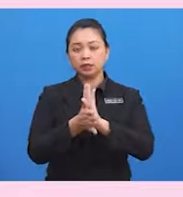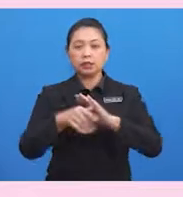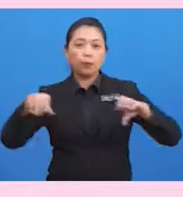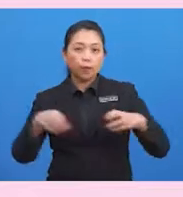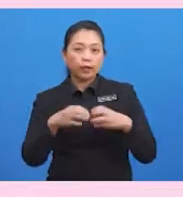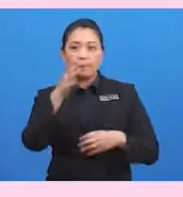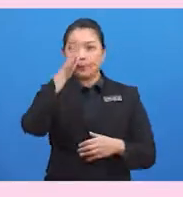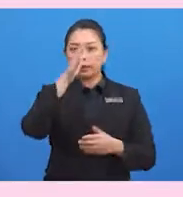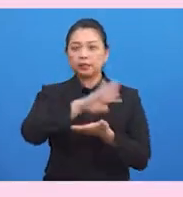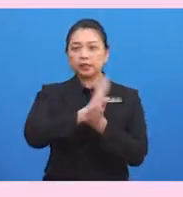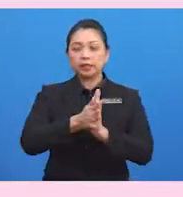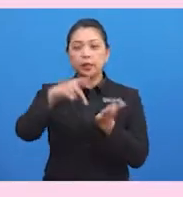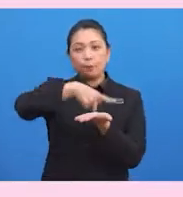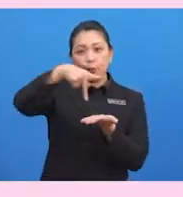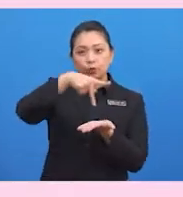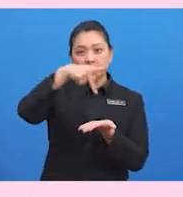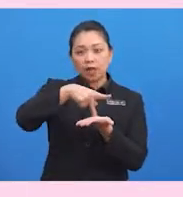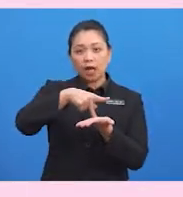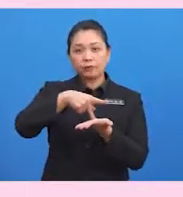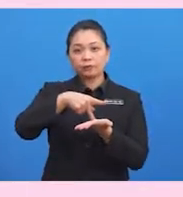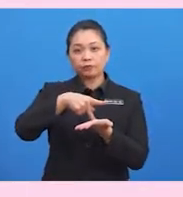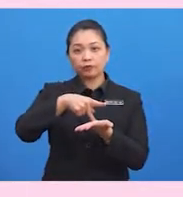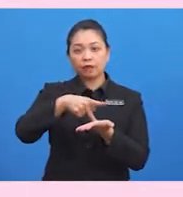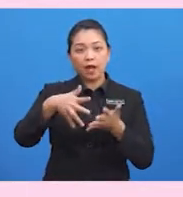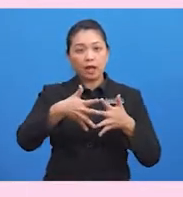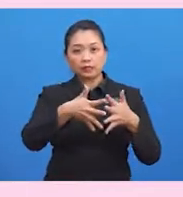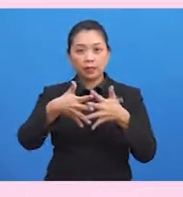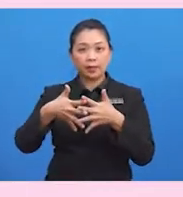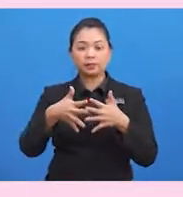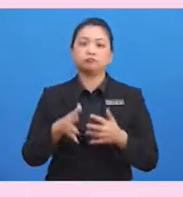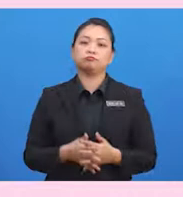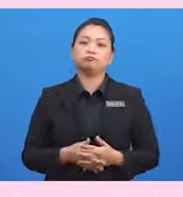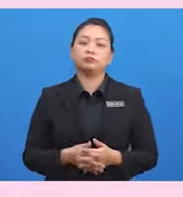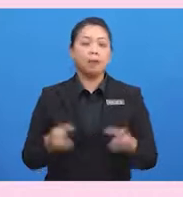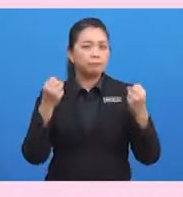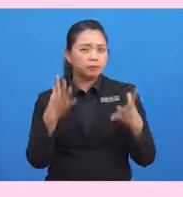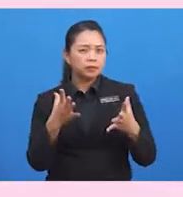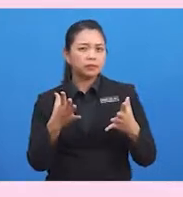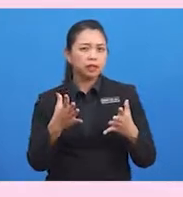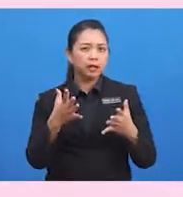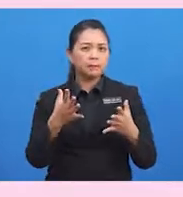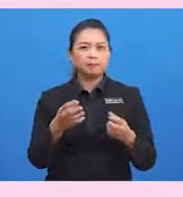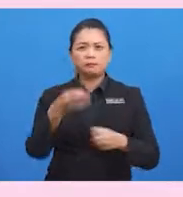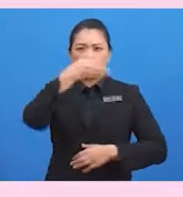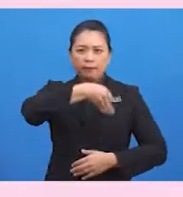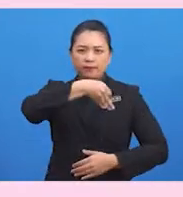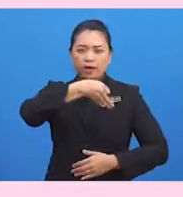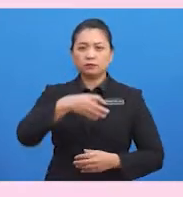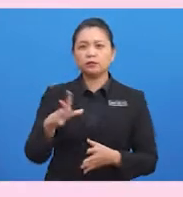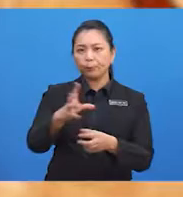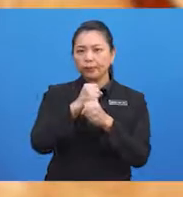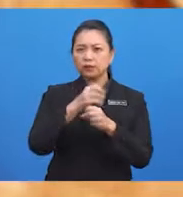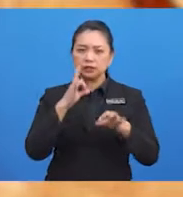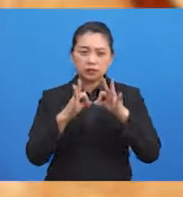pusat perdagangan antarabangsa banyak manfaat yang dapat kita peroleh I jika kita menghargai alam